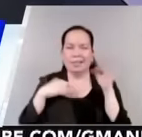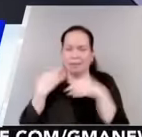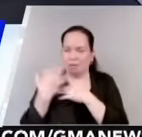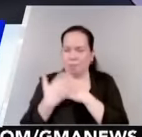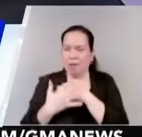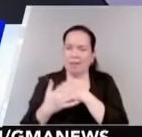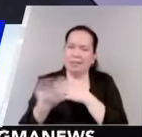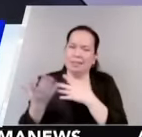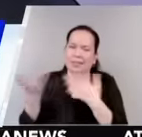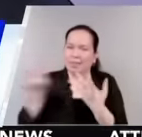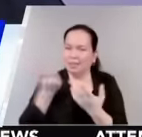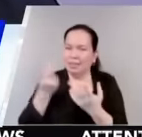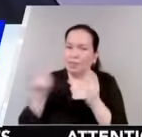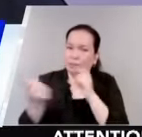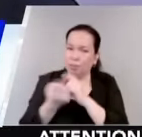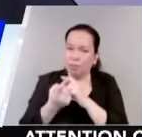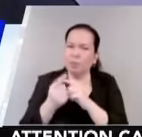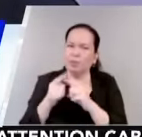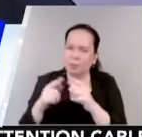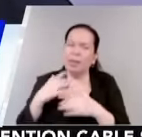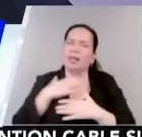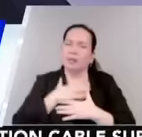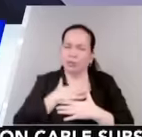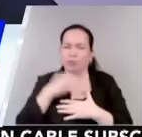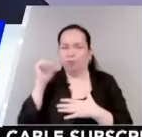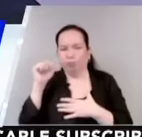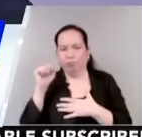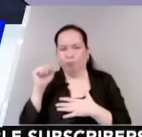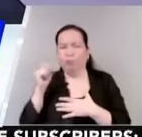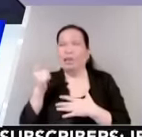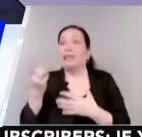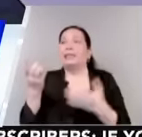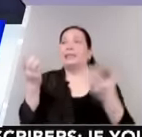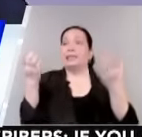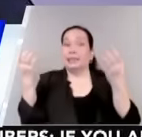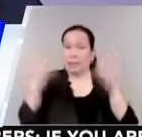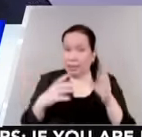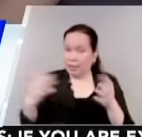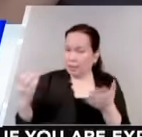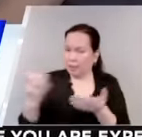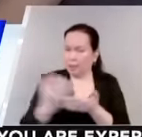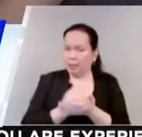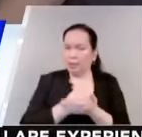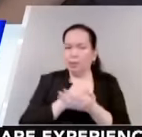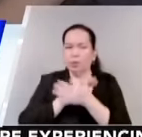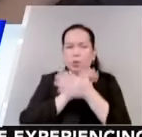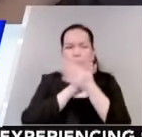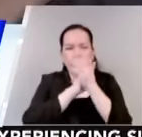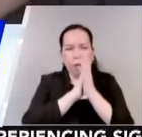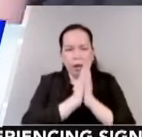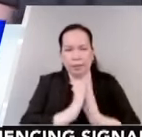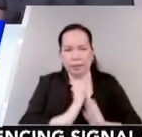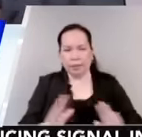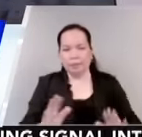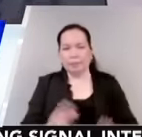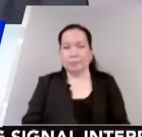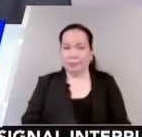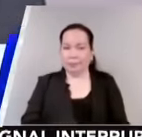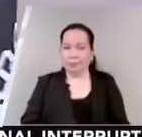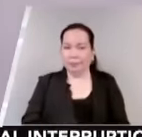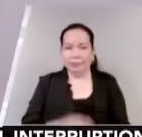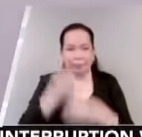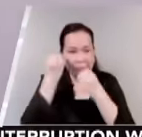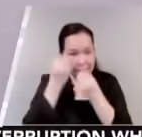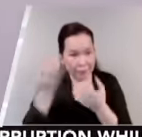But it's fun. So parang ngayon, we really go for yung tahimik kapag kaming dalawa. Aubrey Carampel, updated